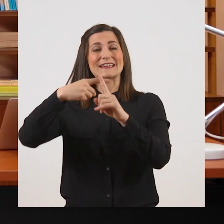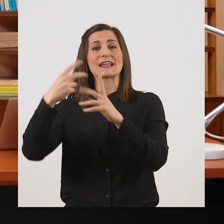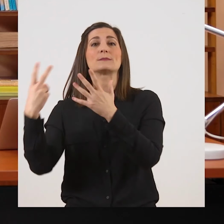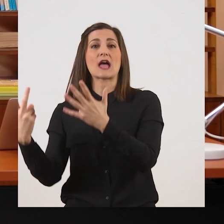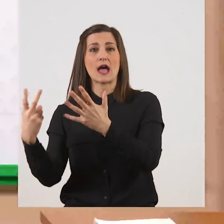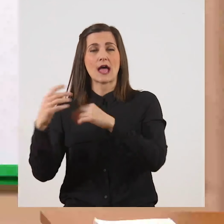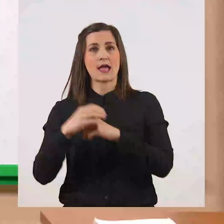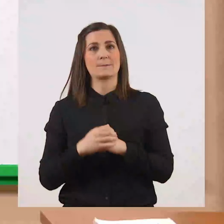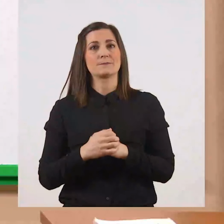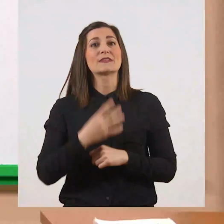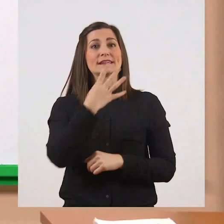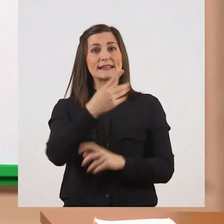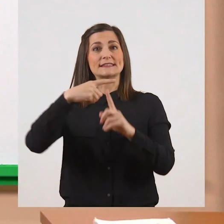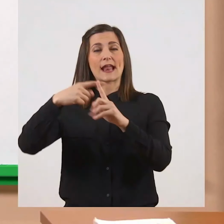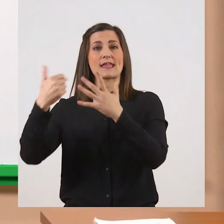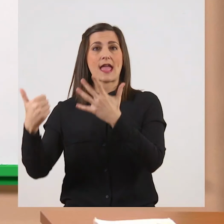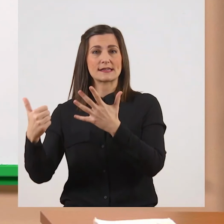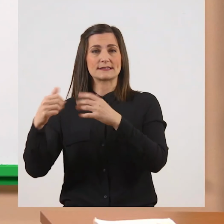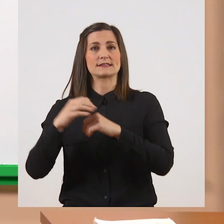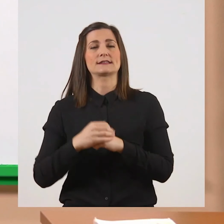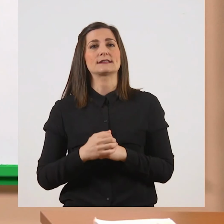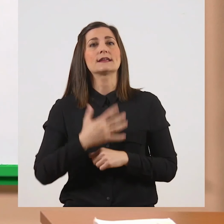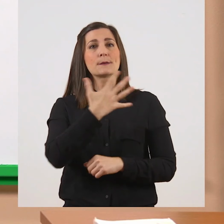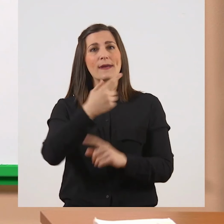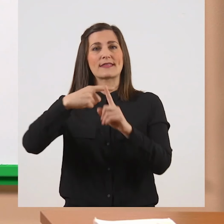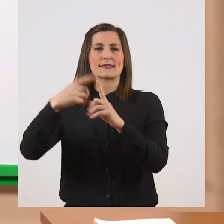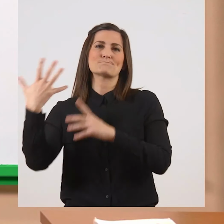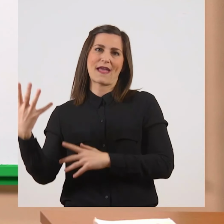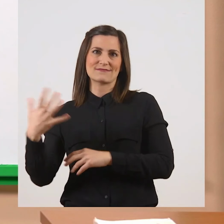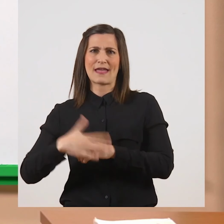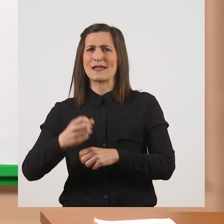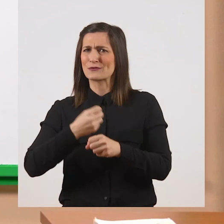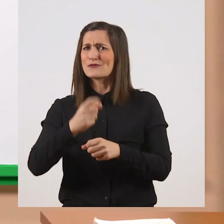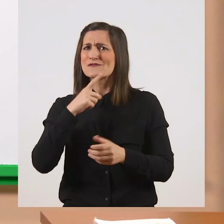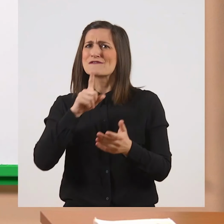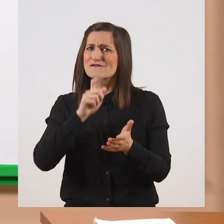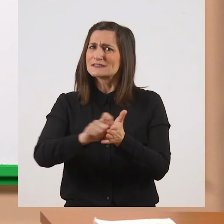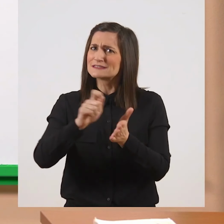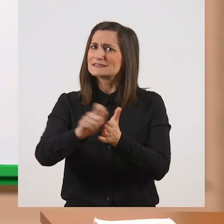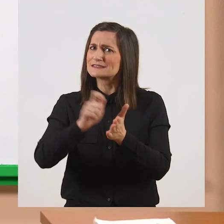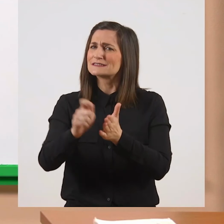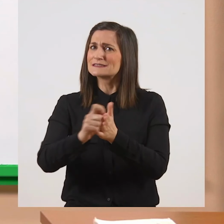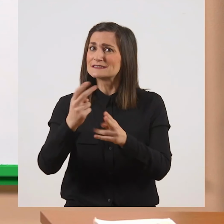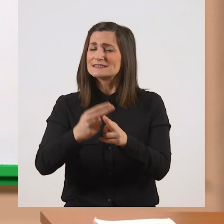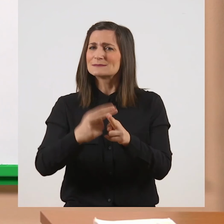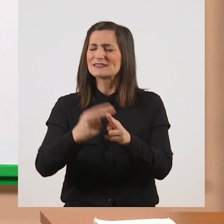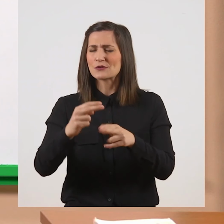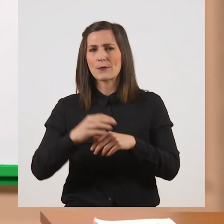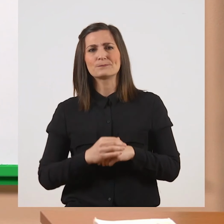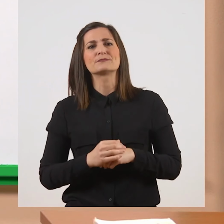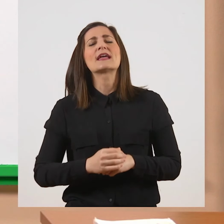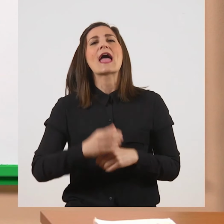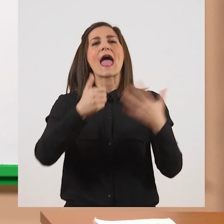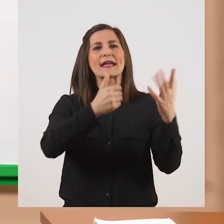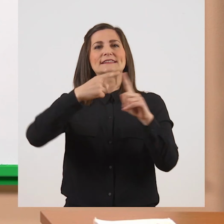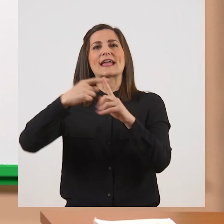7, 4 και 6, 5 και 5. Επιμένω λίγο σε αυτά. Το ξέρω. Απλώς θέλω